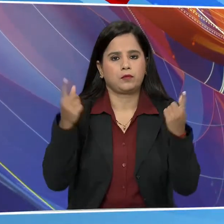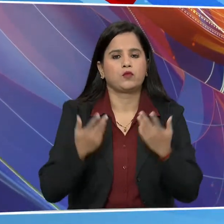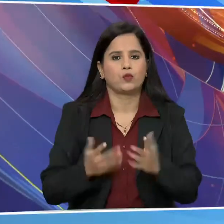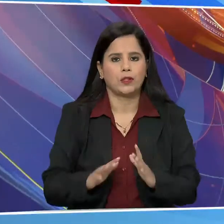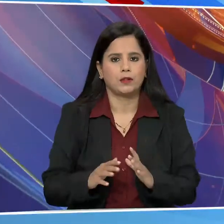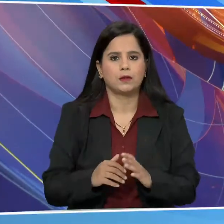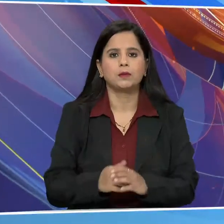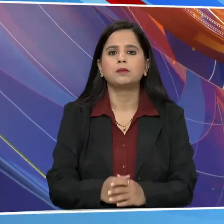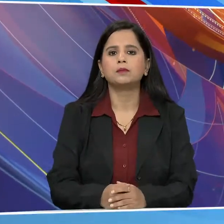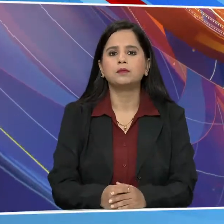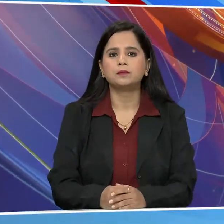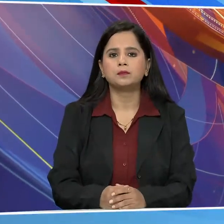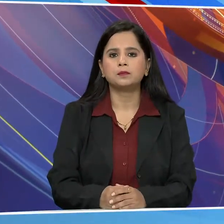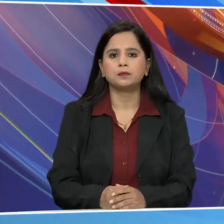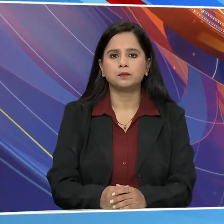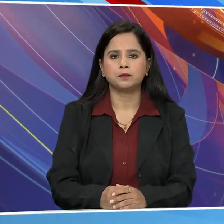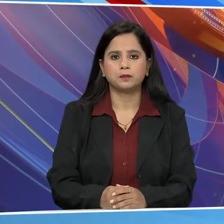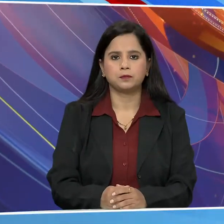है